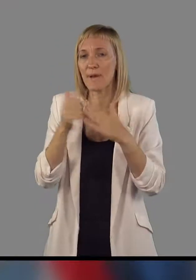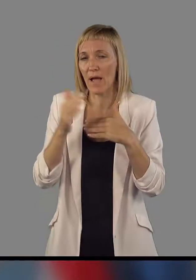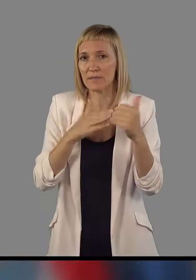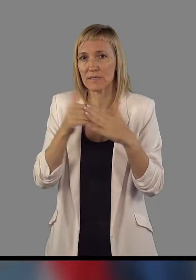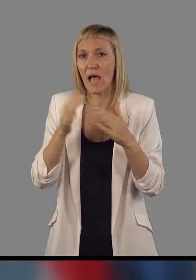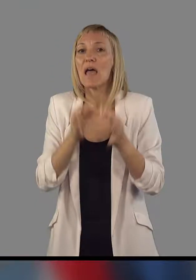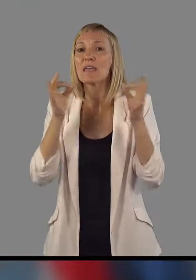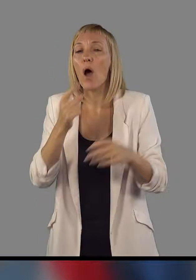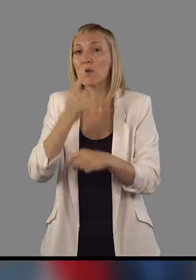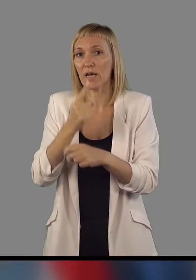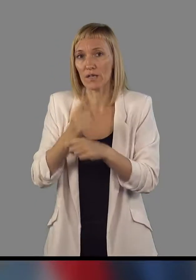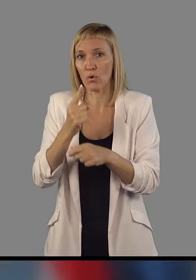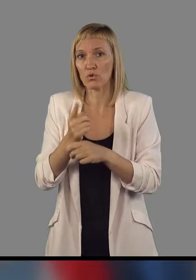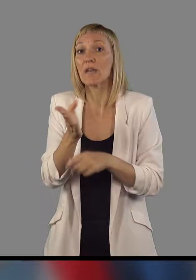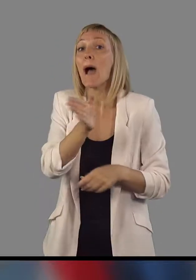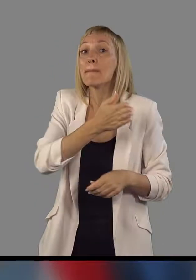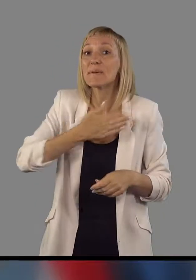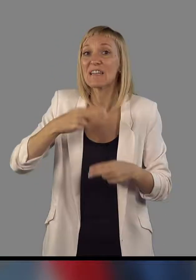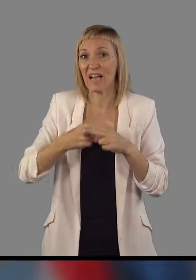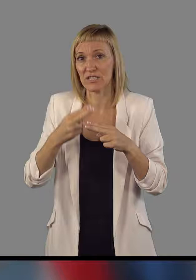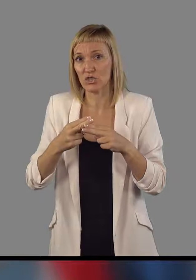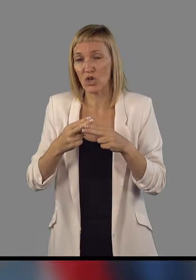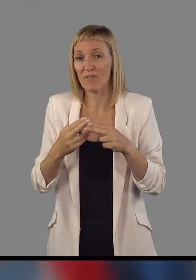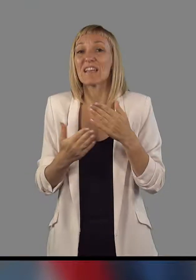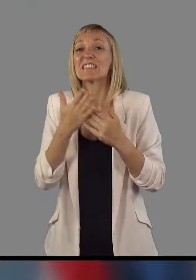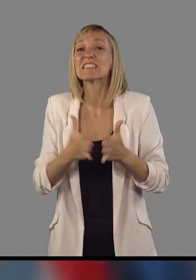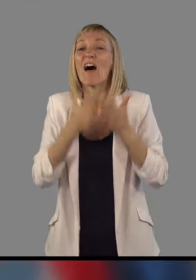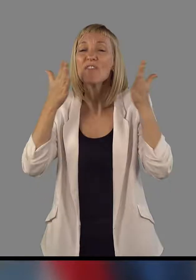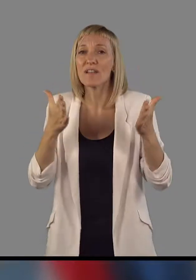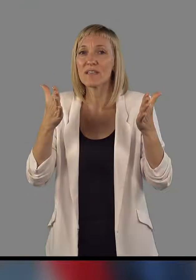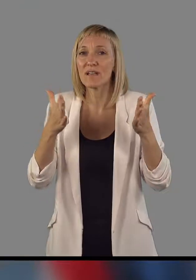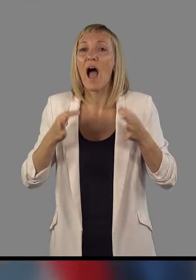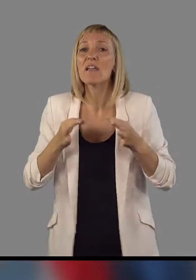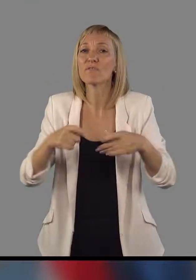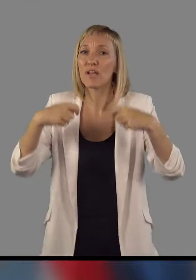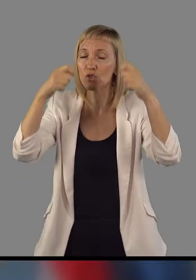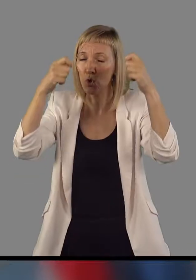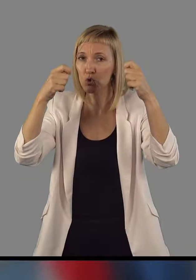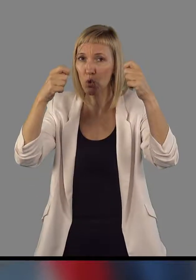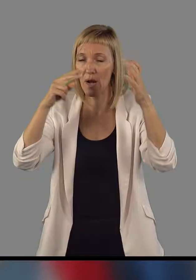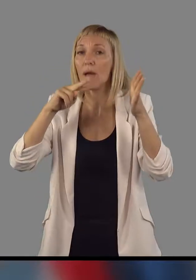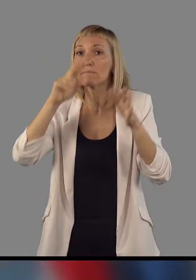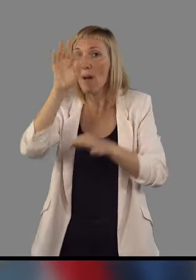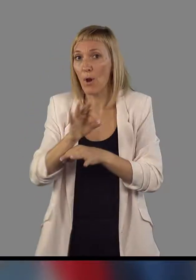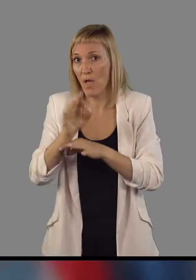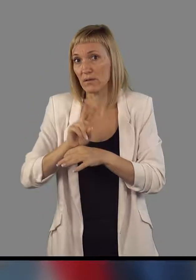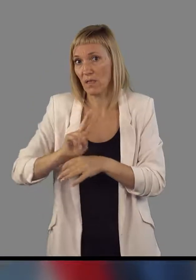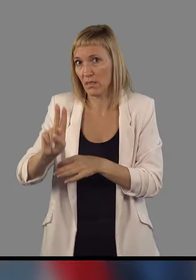praksa javnega naročanja pri nas, ko gre za velike infrastrukturne projekte, nadaljevala. Ker